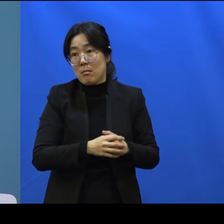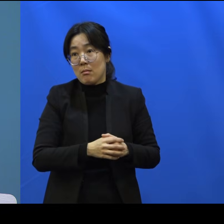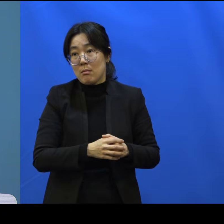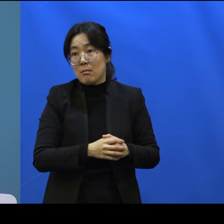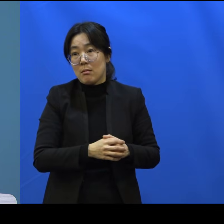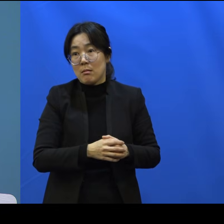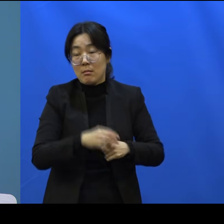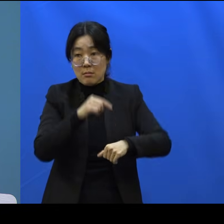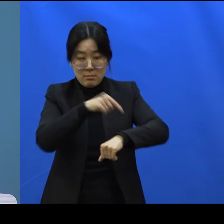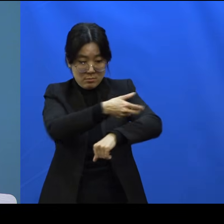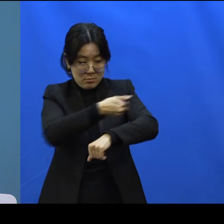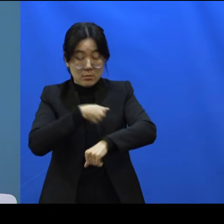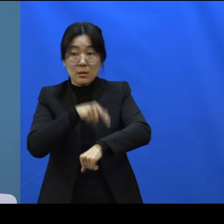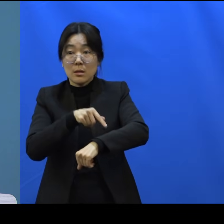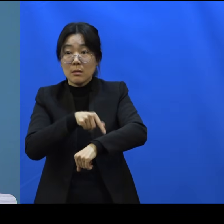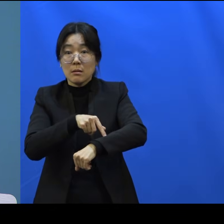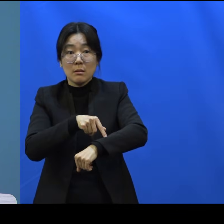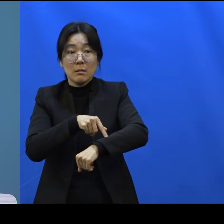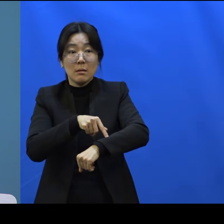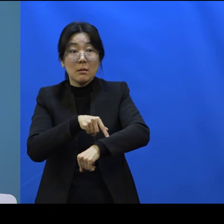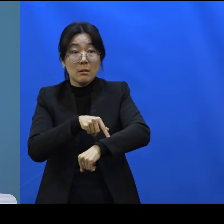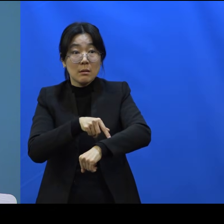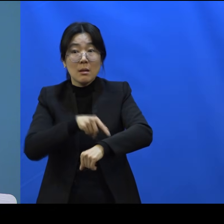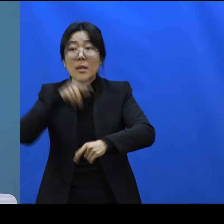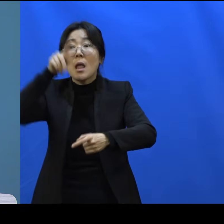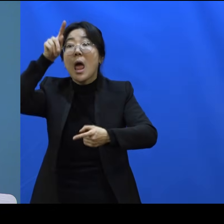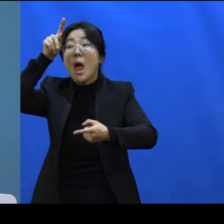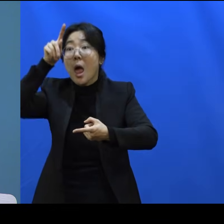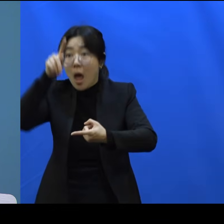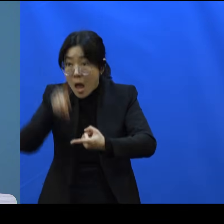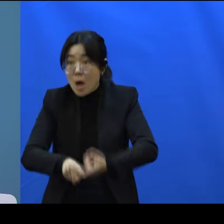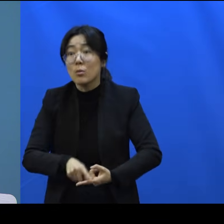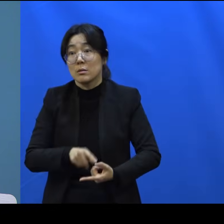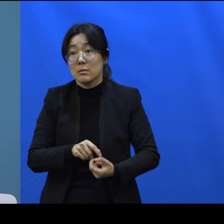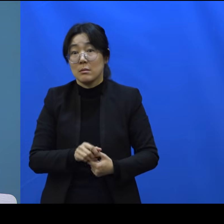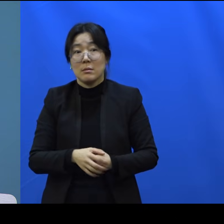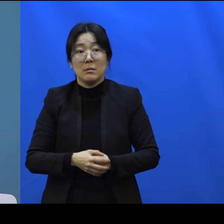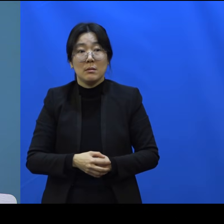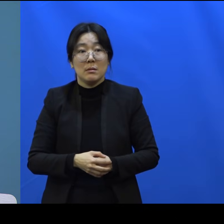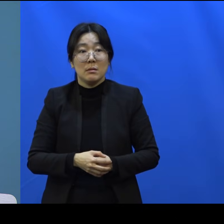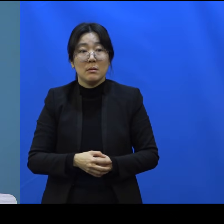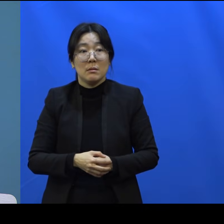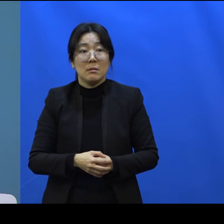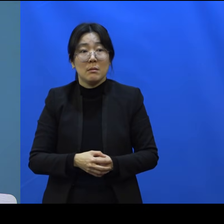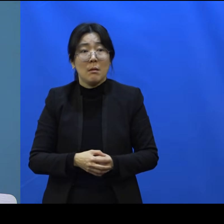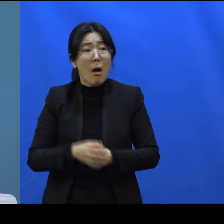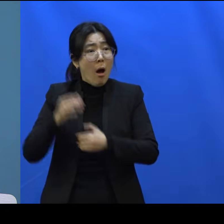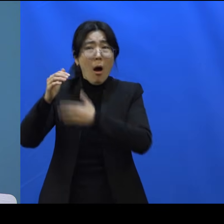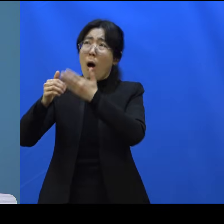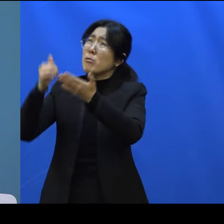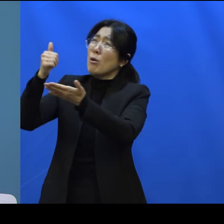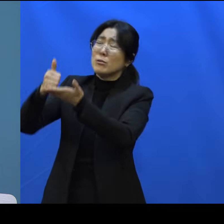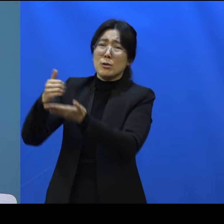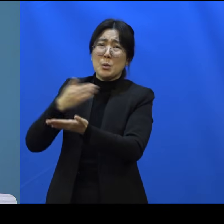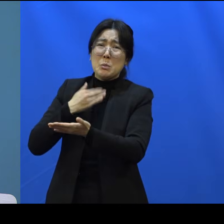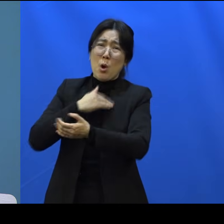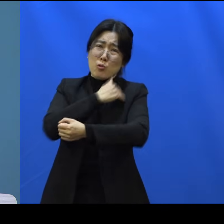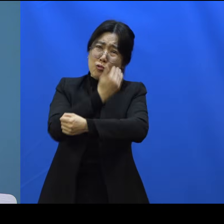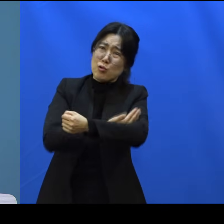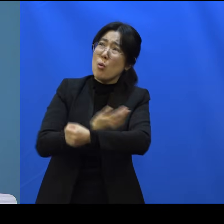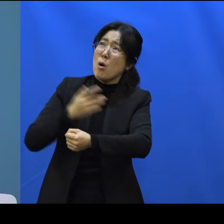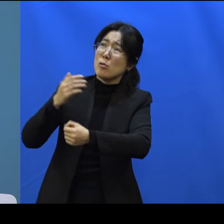거예요. 그거 아니면 안 된다는 거예요. 아니, 꼭 그렇게 하셔야 됩니까? 그렇게 하셔야